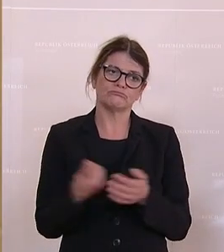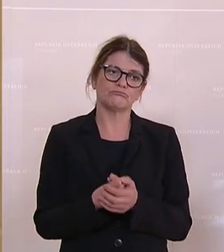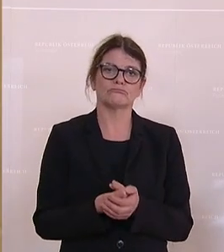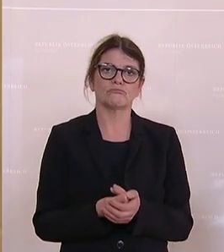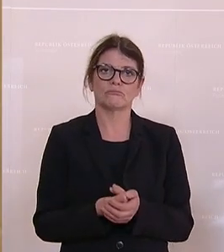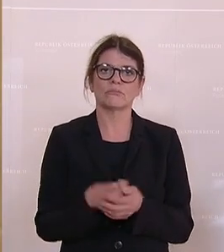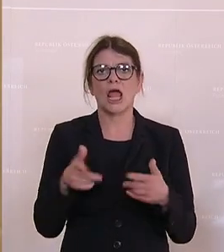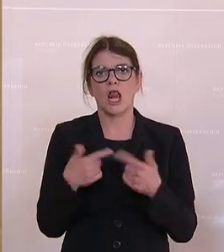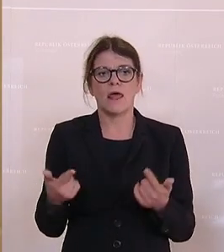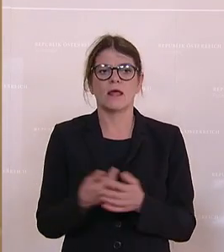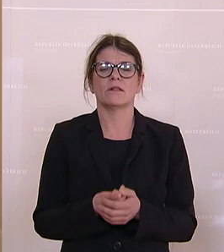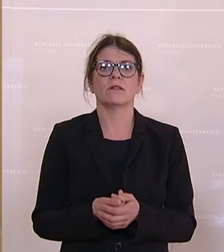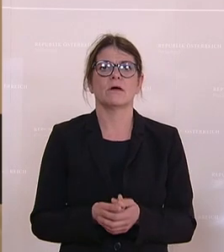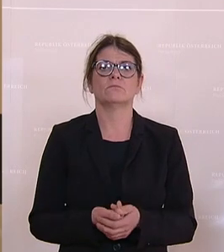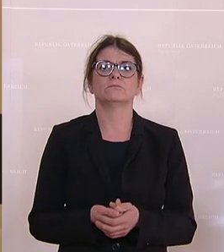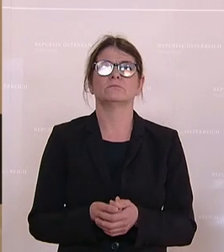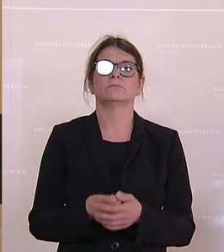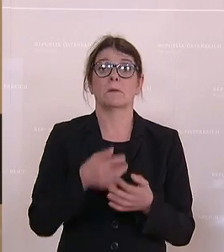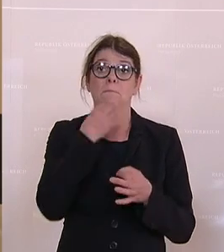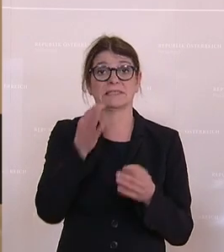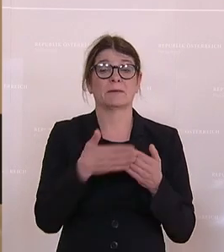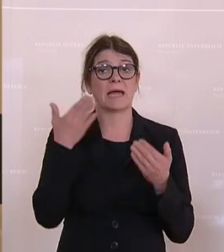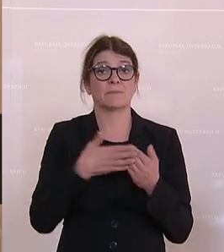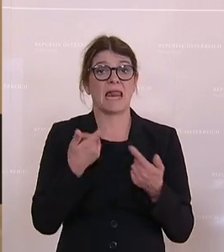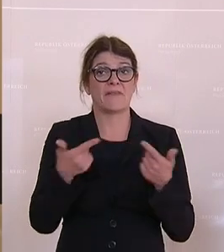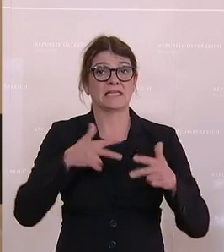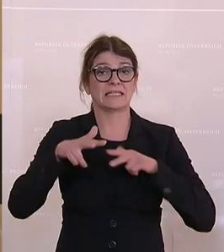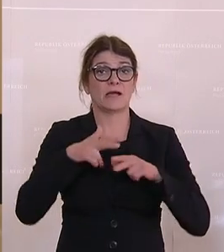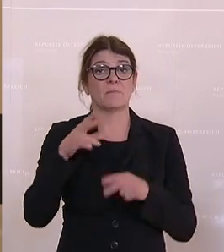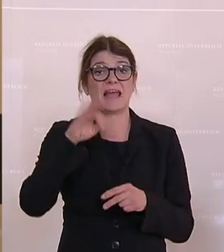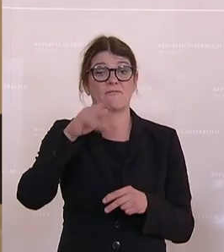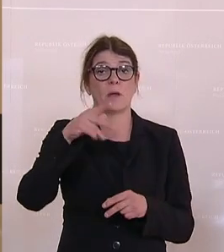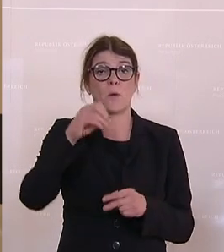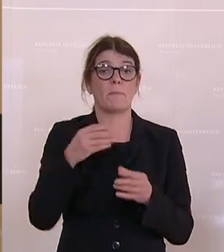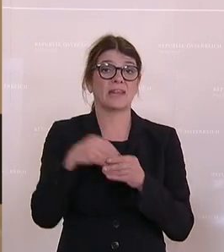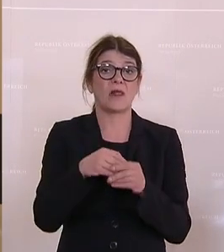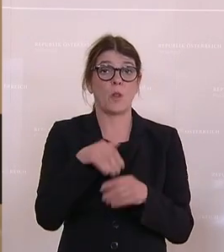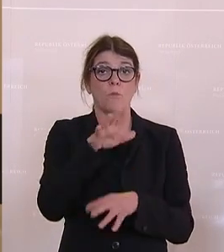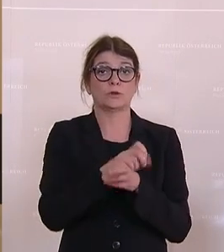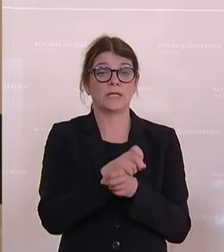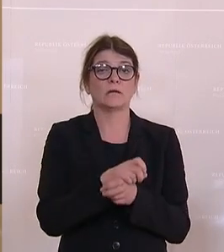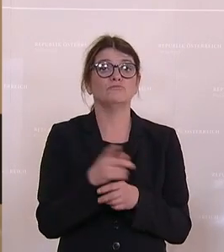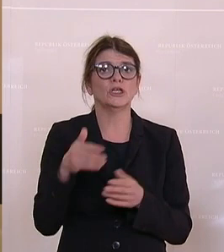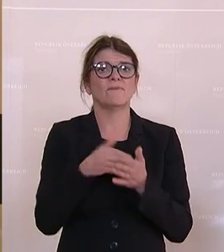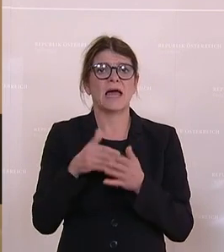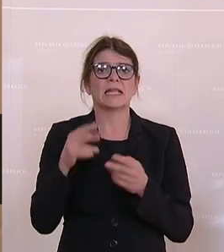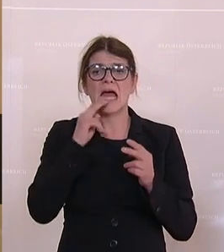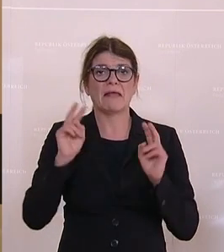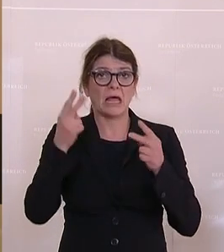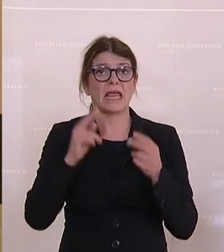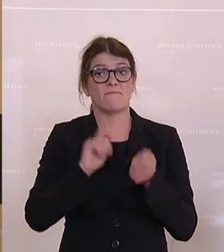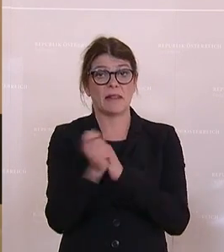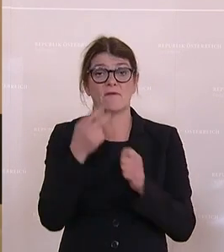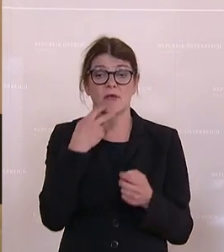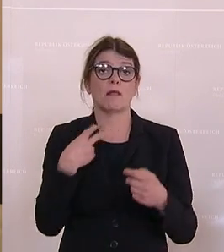die Länder, bestes Beispiel die Landesregierung mit FPÖ-Beteiligung in Oberösterreich, weiterhin die Energiewende blockieren. Und